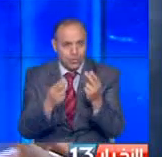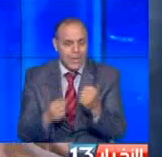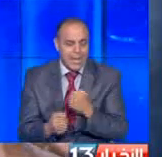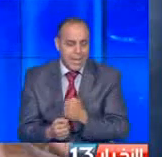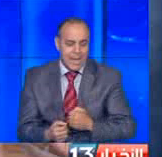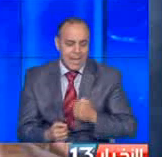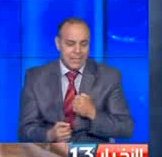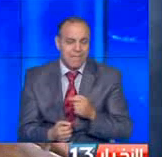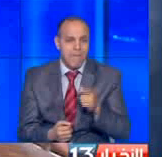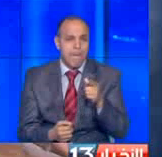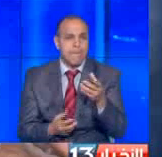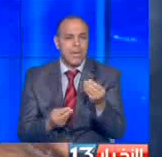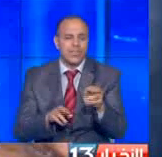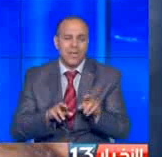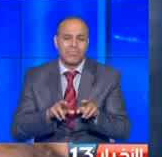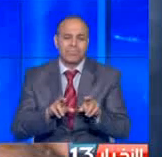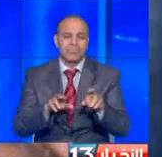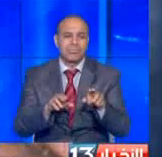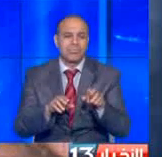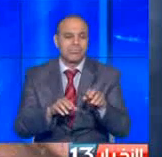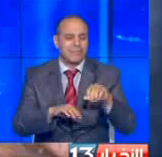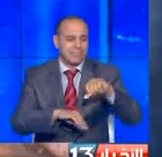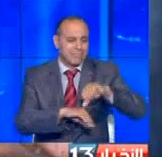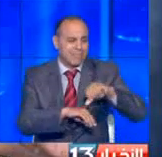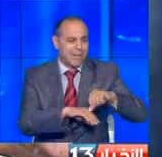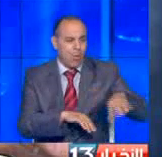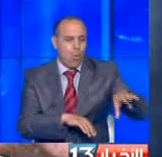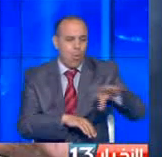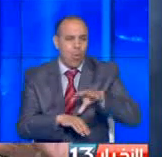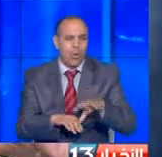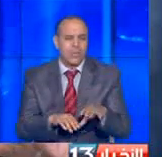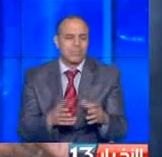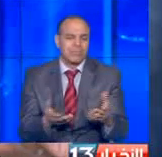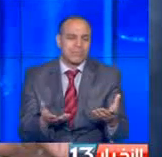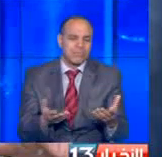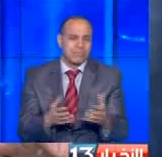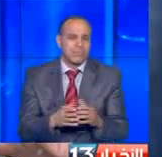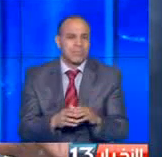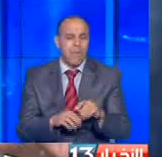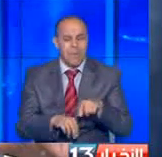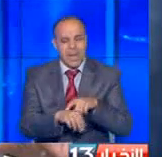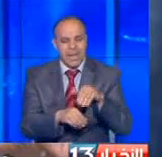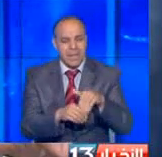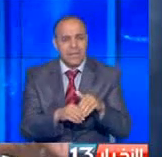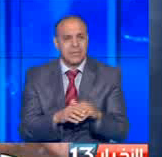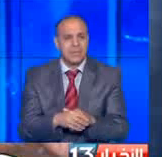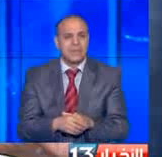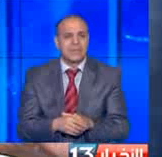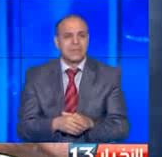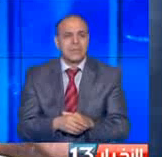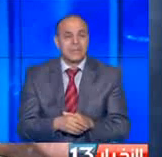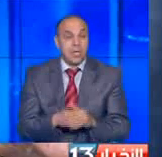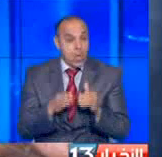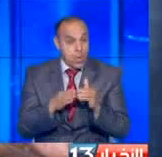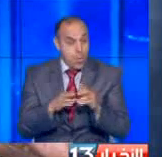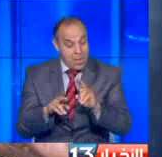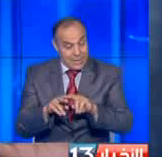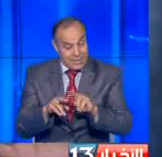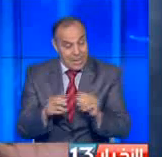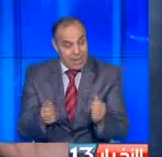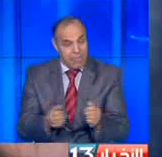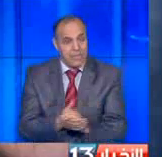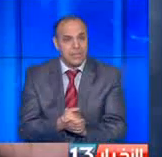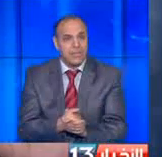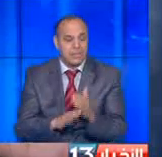هناك حديث الطرقات داخل ال ال مدنا داخل المدن وداخل البلديات اللي تتطلب التدخل